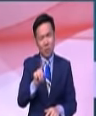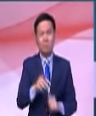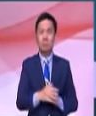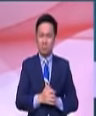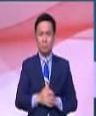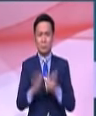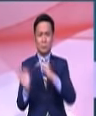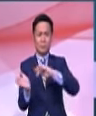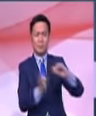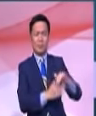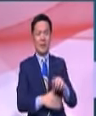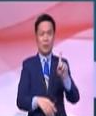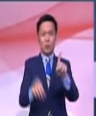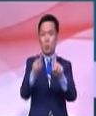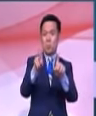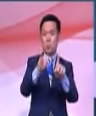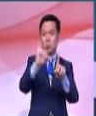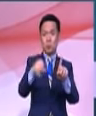Sejuta